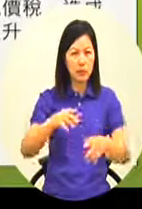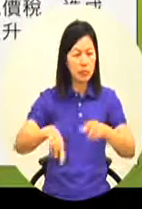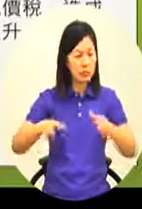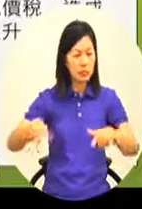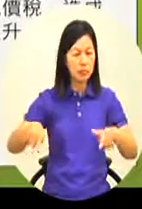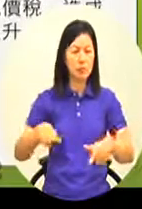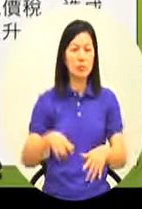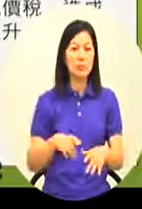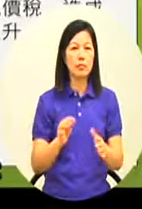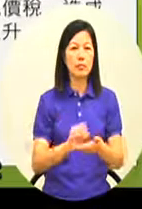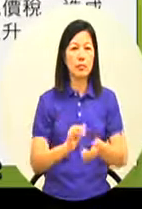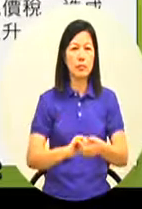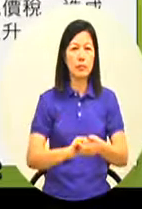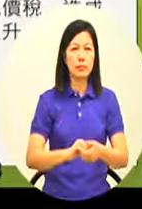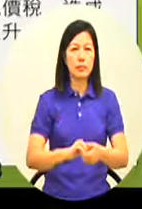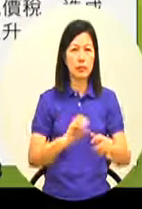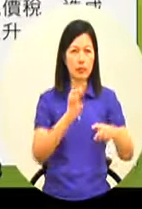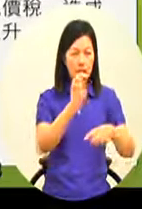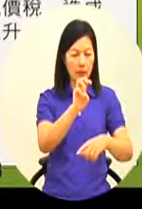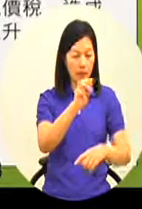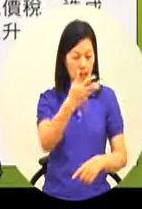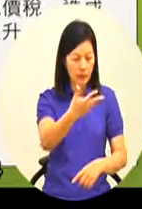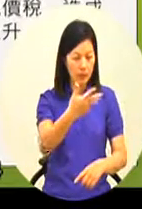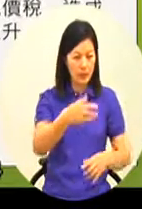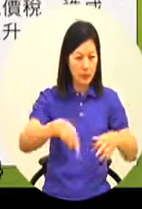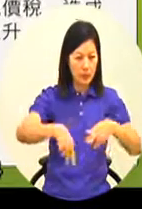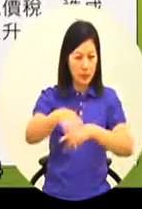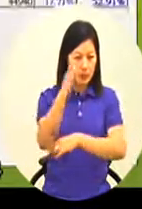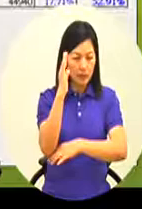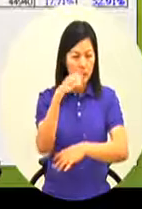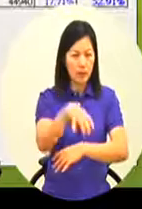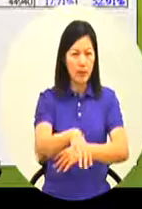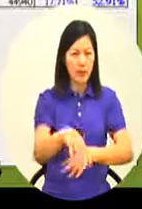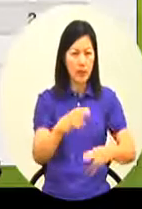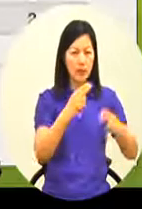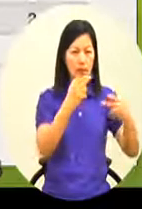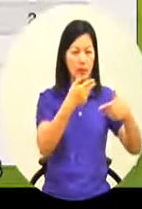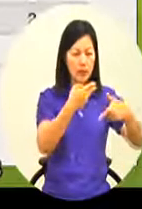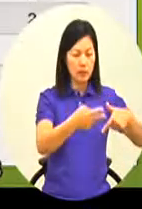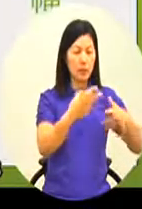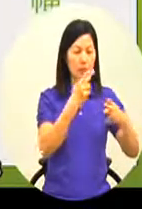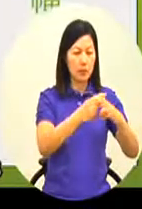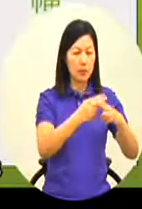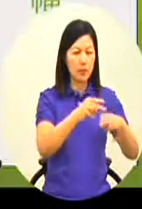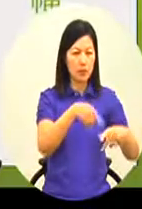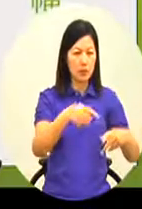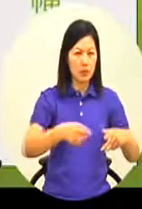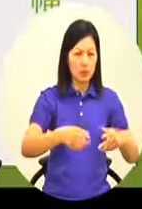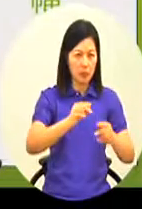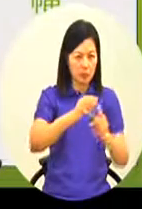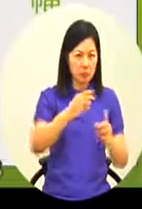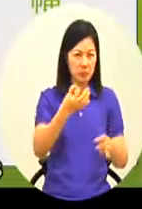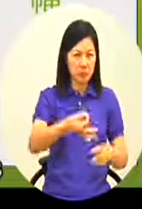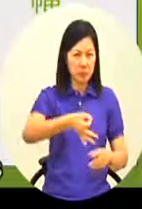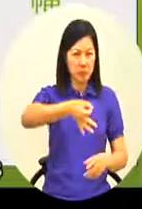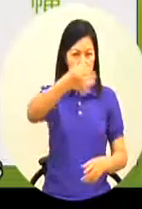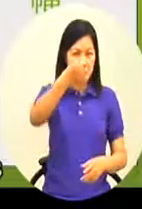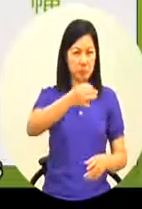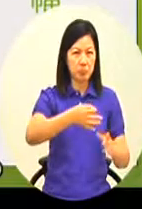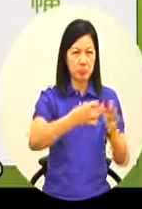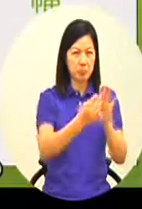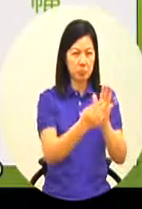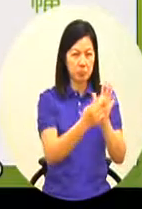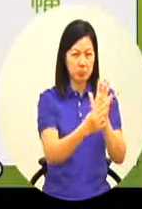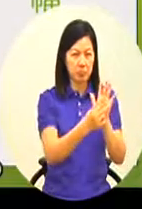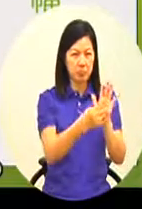的38个行政区，我们的仁武是最高的，仁武是最高的，因为这个字太小